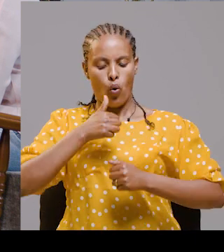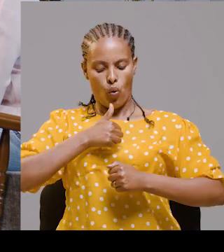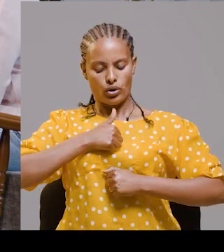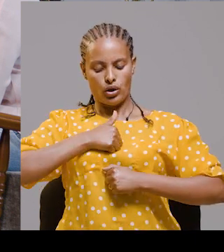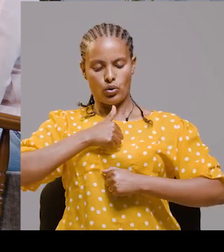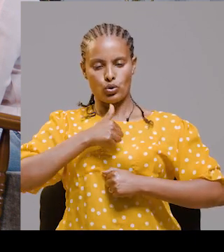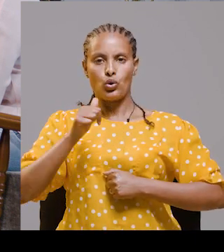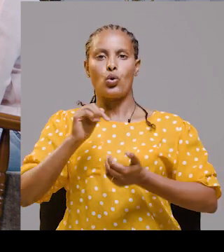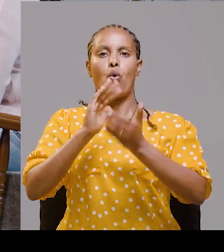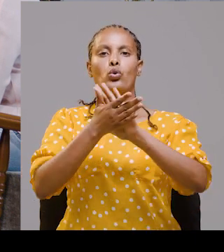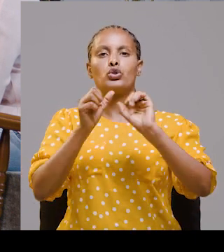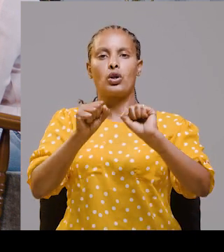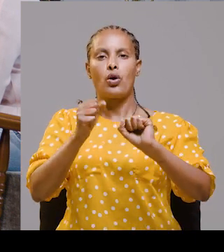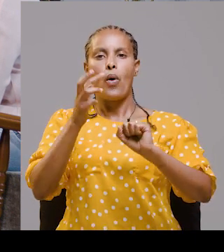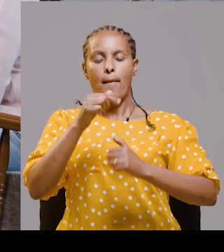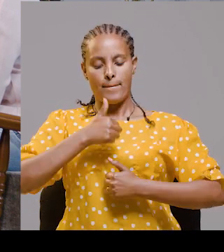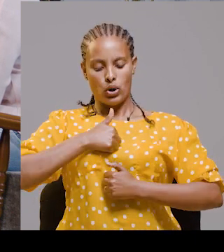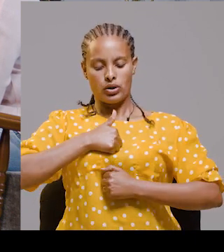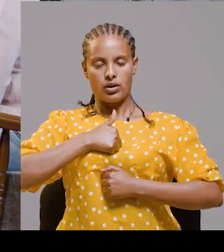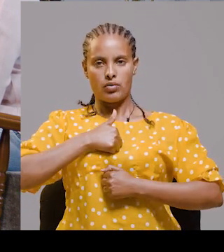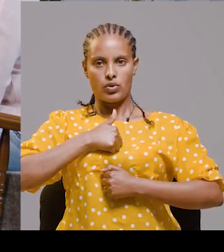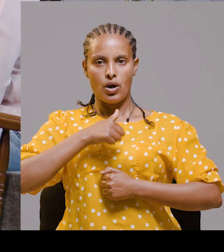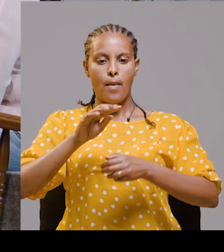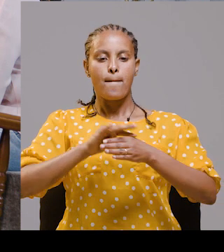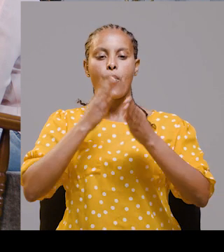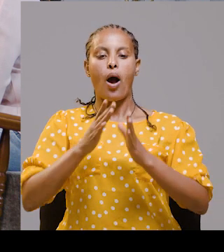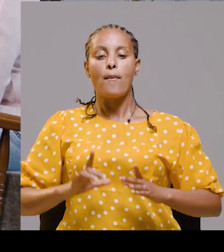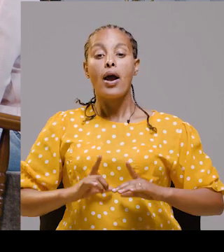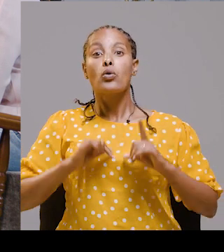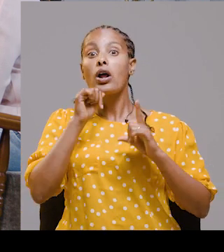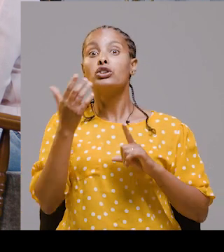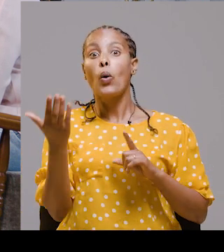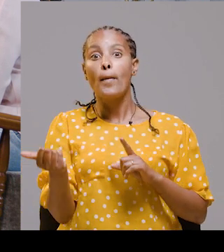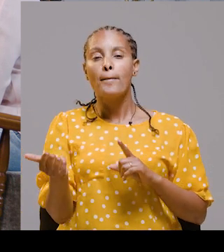ወታደሮች ሊሆኑ ይችላሉ ወይም ደግሞ የውትድርና ሙያ ባይኖራቸውም